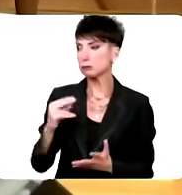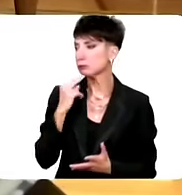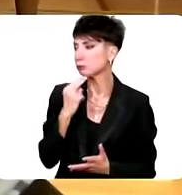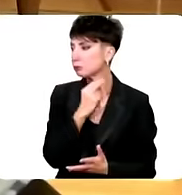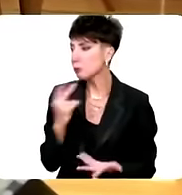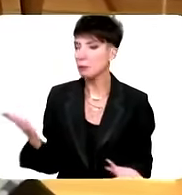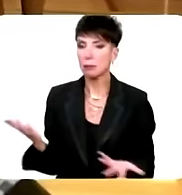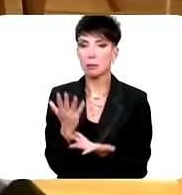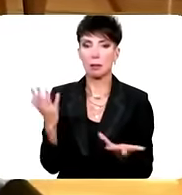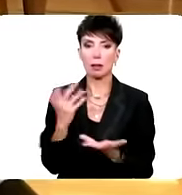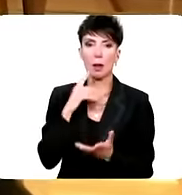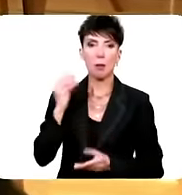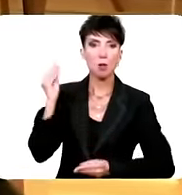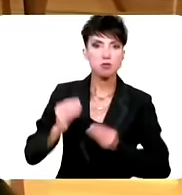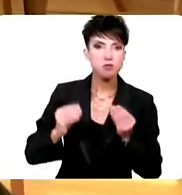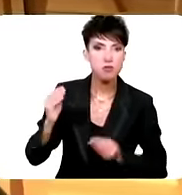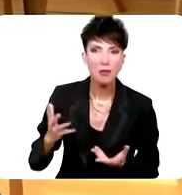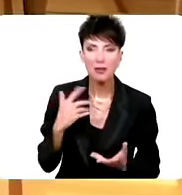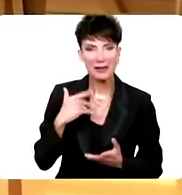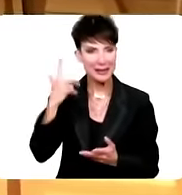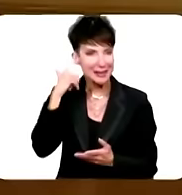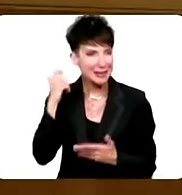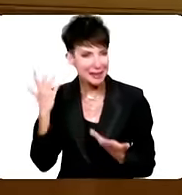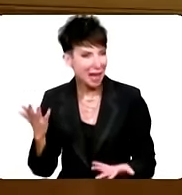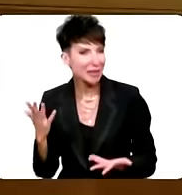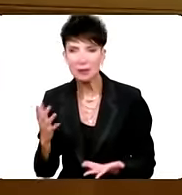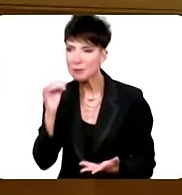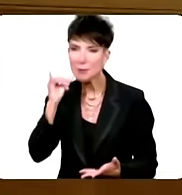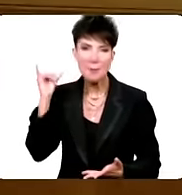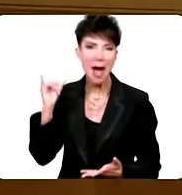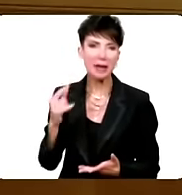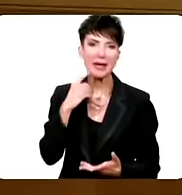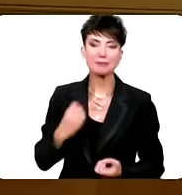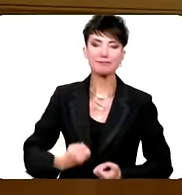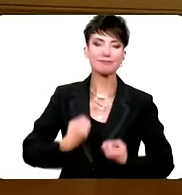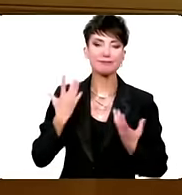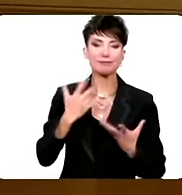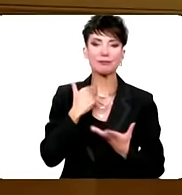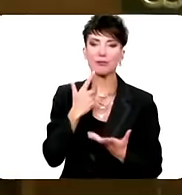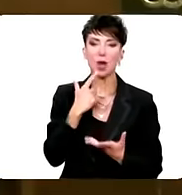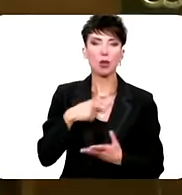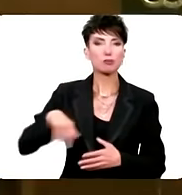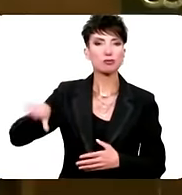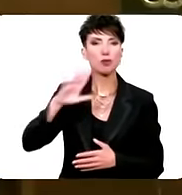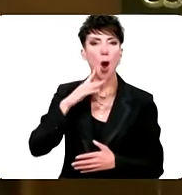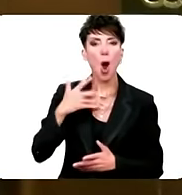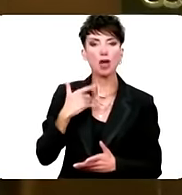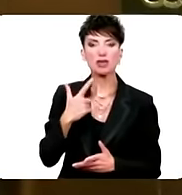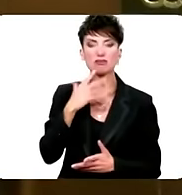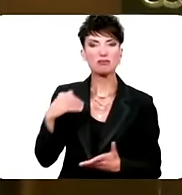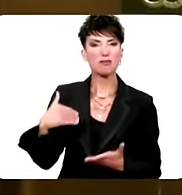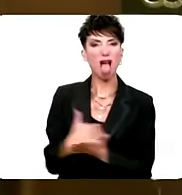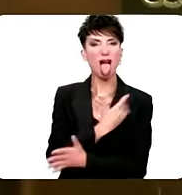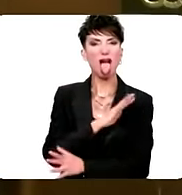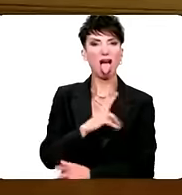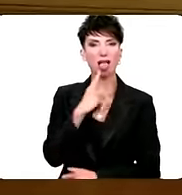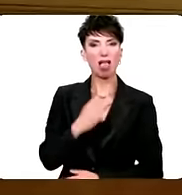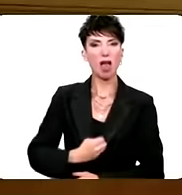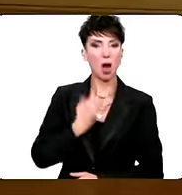Το πρόβλημα υπάρχει πάντα και αυτή η αίσθηση, ξέρετε, μιας σχετικής αδικίας. Αποτυπώθηκε και δεν ξέρω αν την